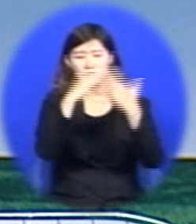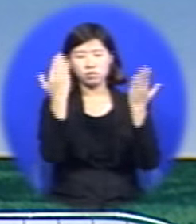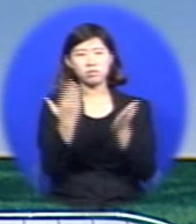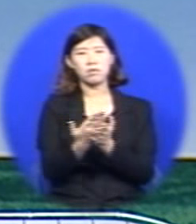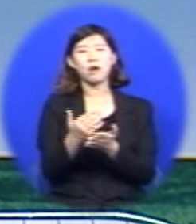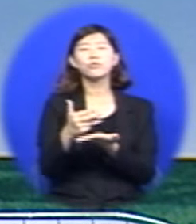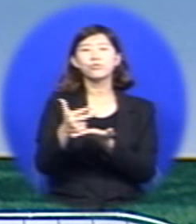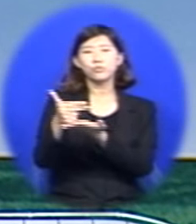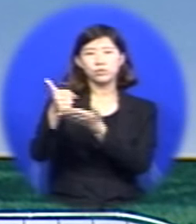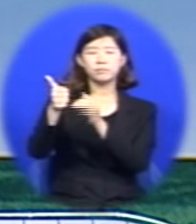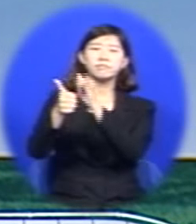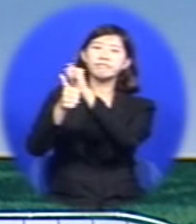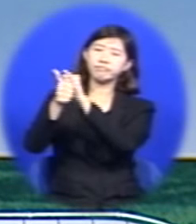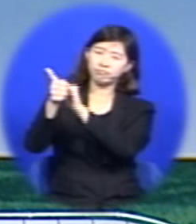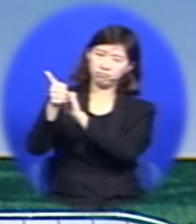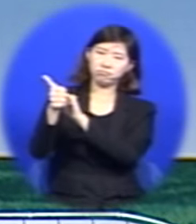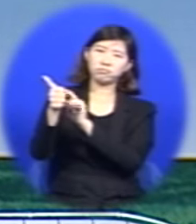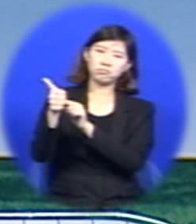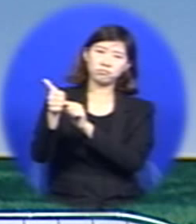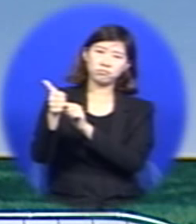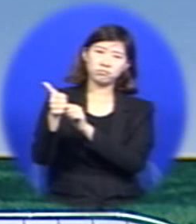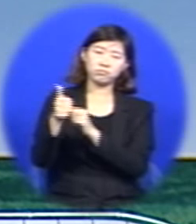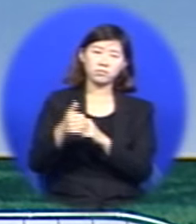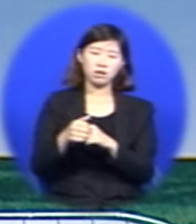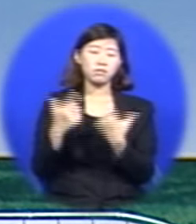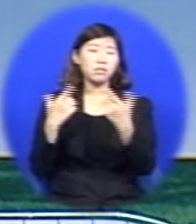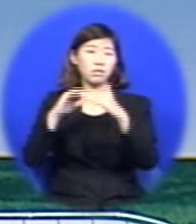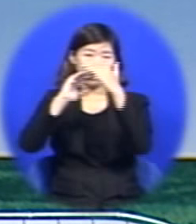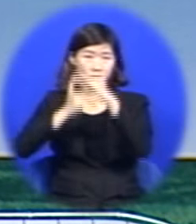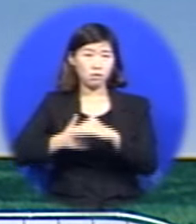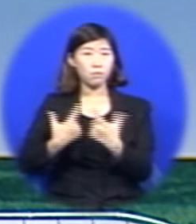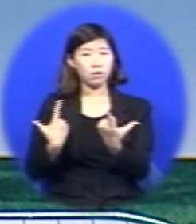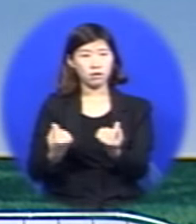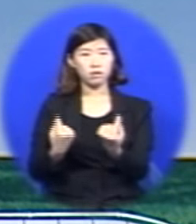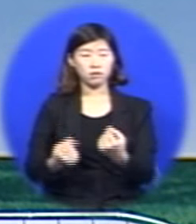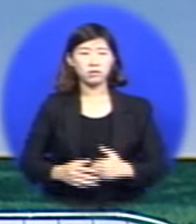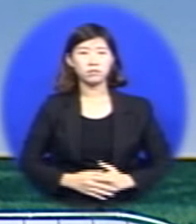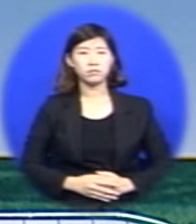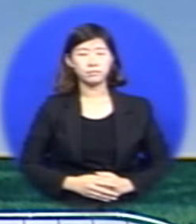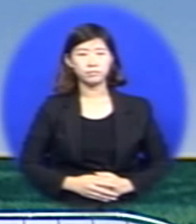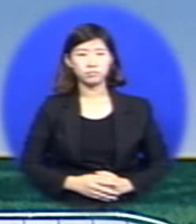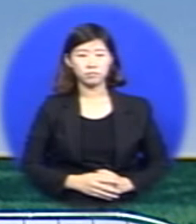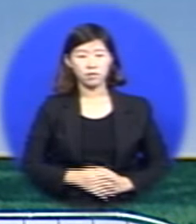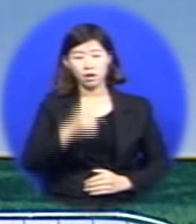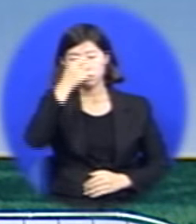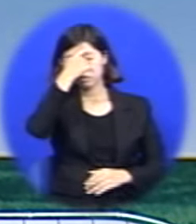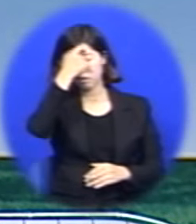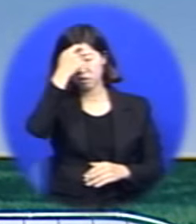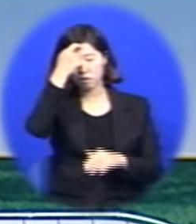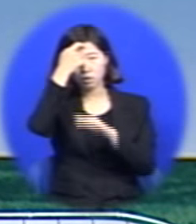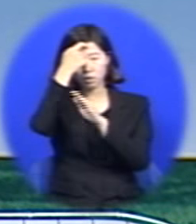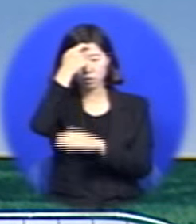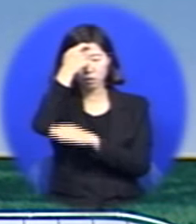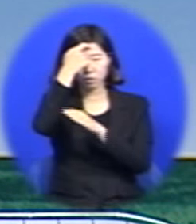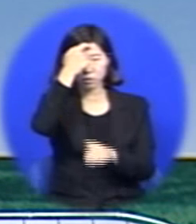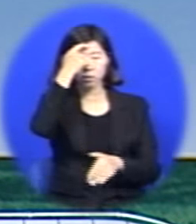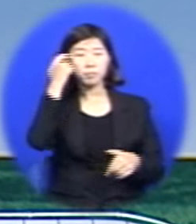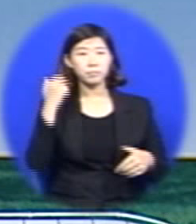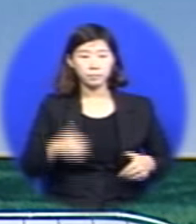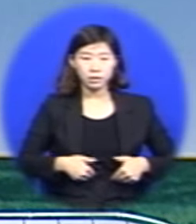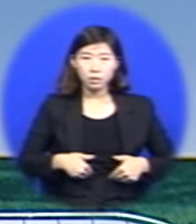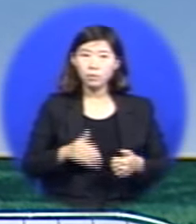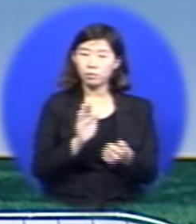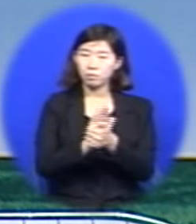겁니다. 그게 주님을 섬기는 것 같은 내용이에요. 성도들의 필요를 돕고 그리고